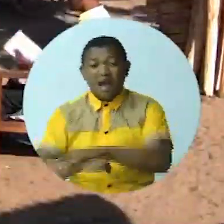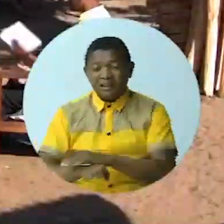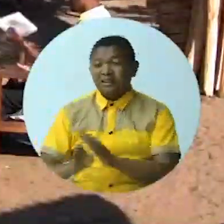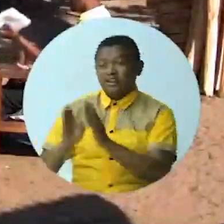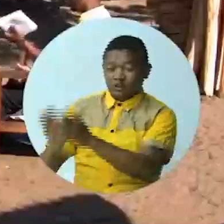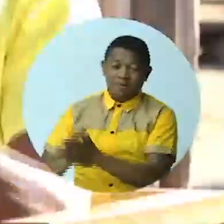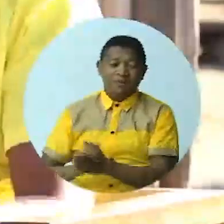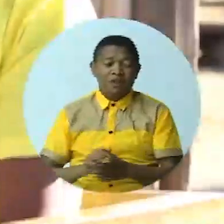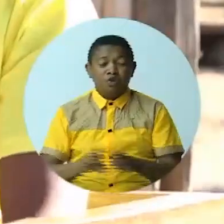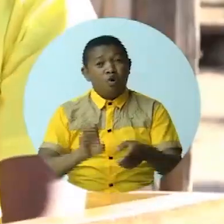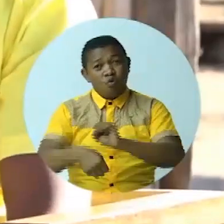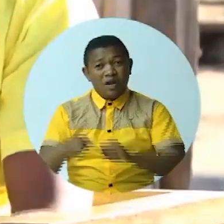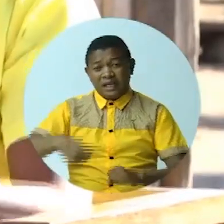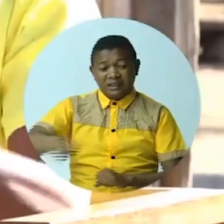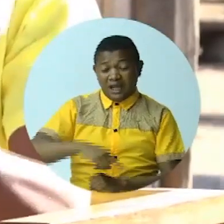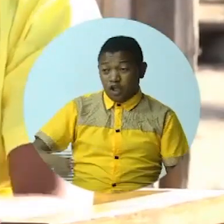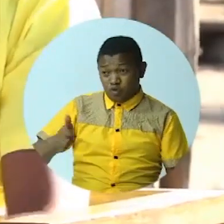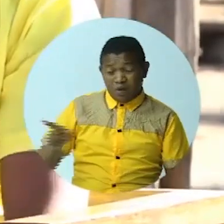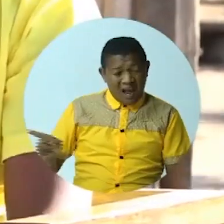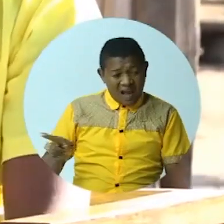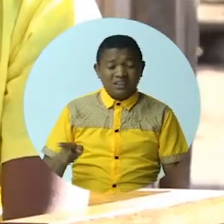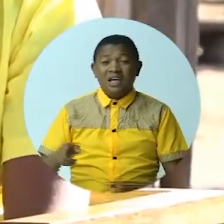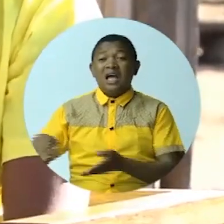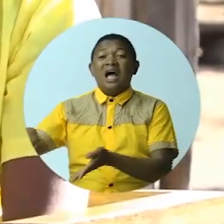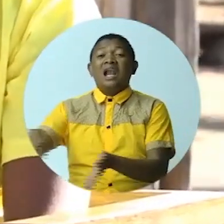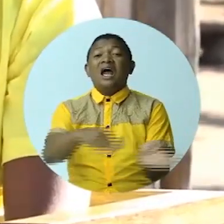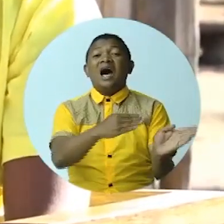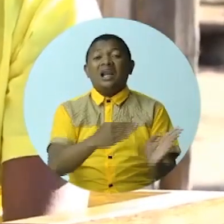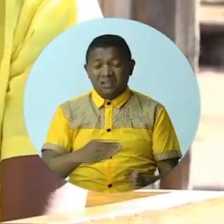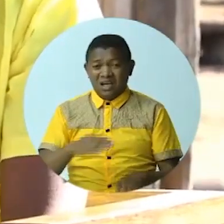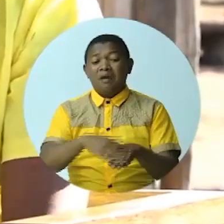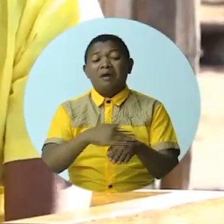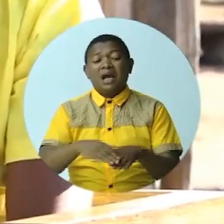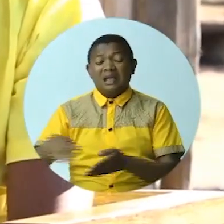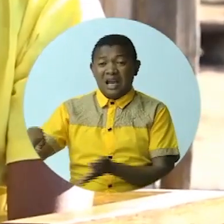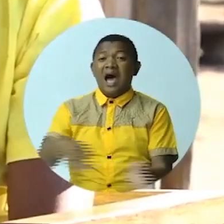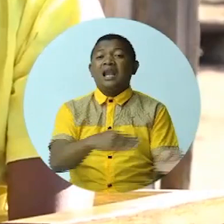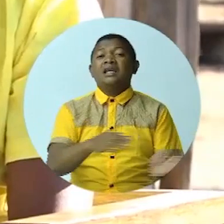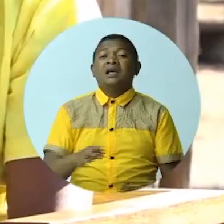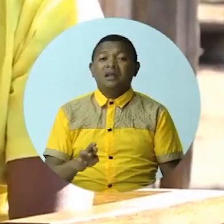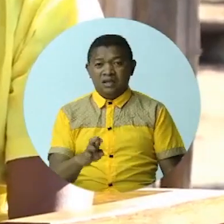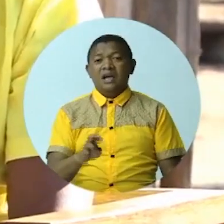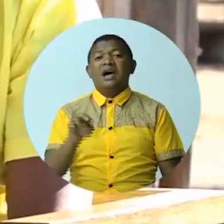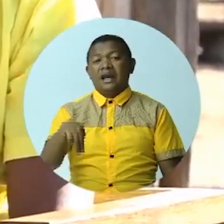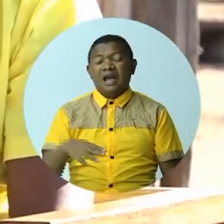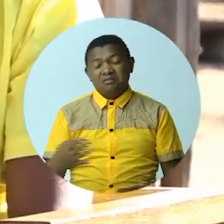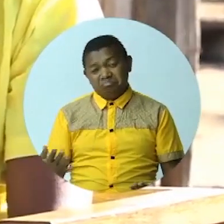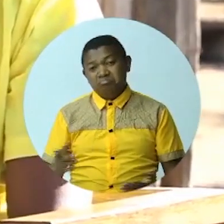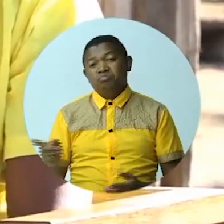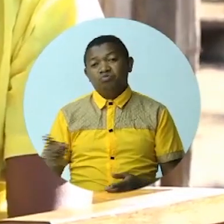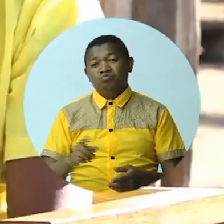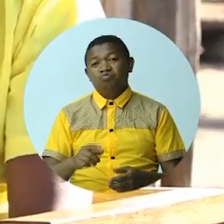ny rn 12 moa zany raha tsika mahita fefa manomboka amboarina tsara izy ao ny fantaniana tiako apetraka zany andre matofolo dia